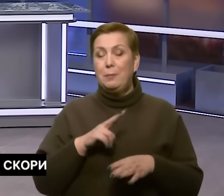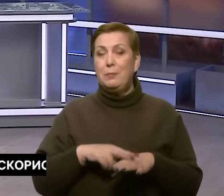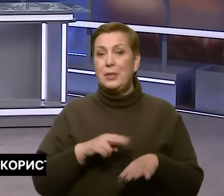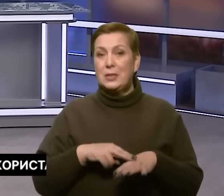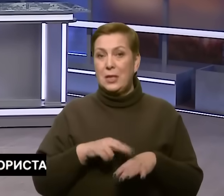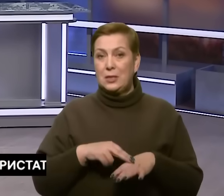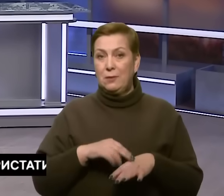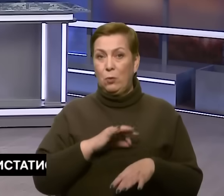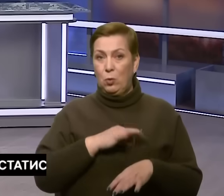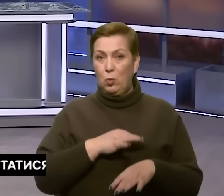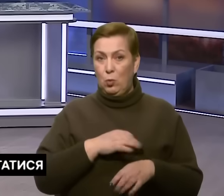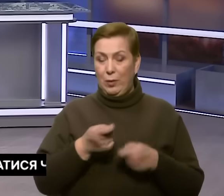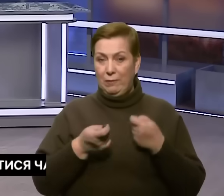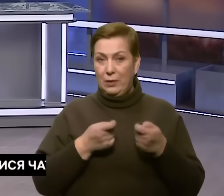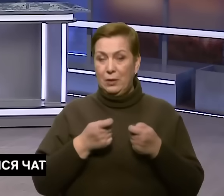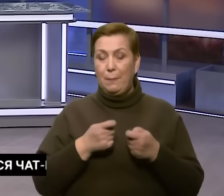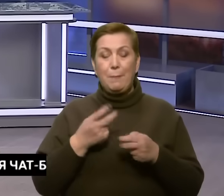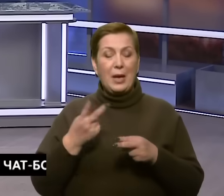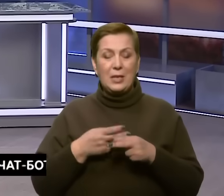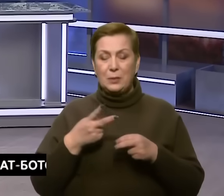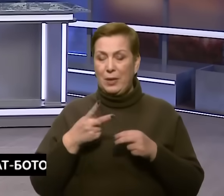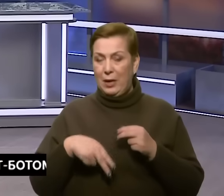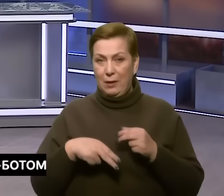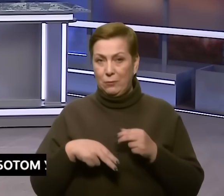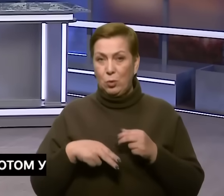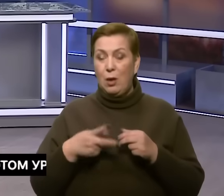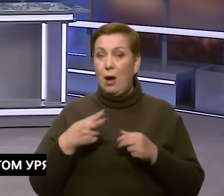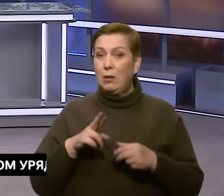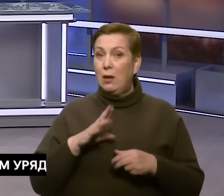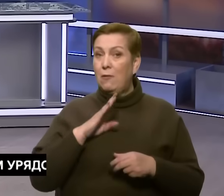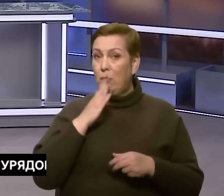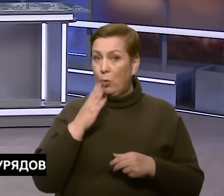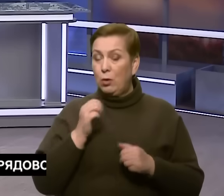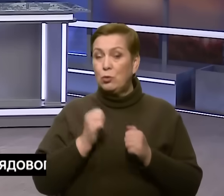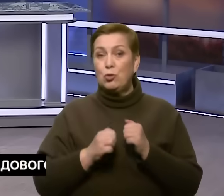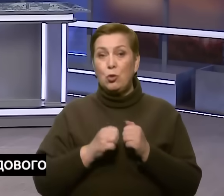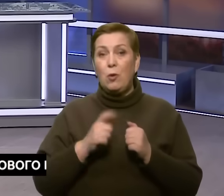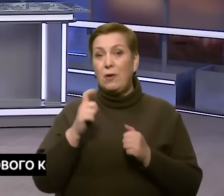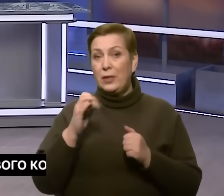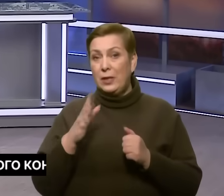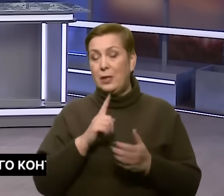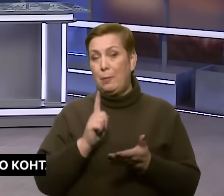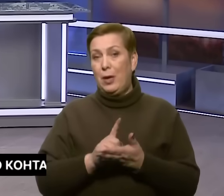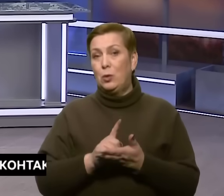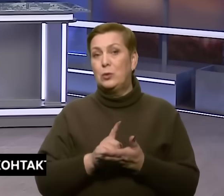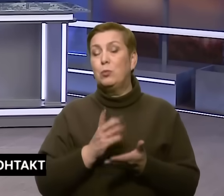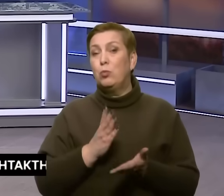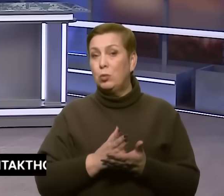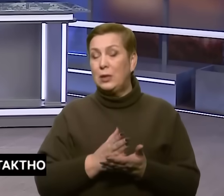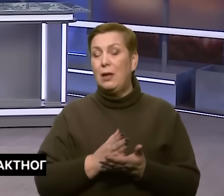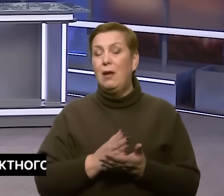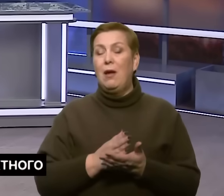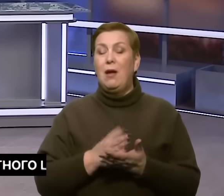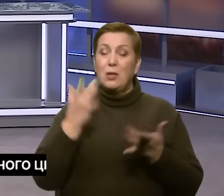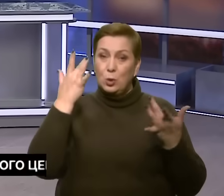онлайн. Безперервно, тому для ворога має бути щохвилинні сюрпризи. Ми будемо їх